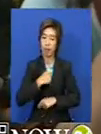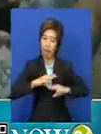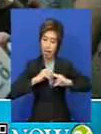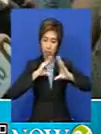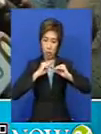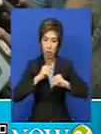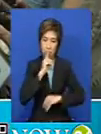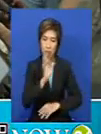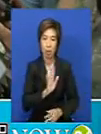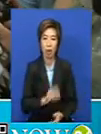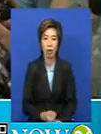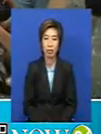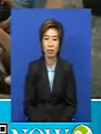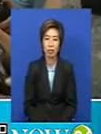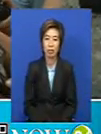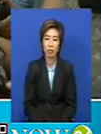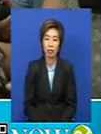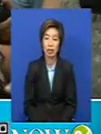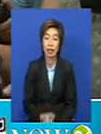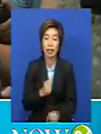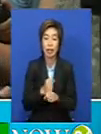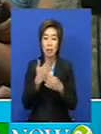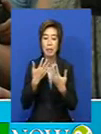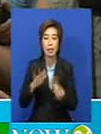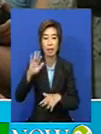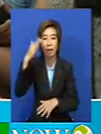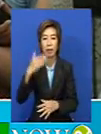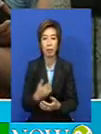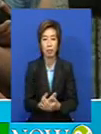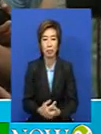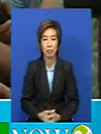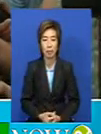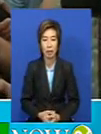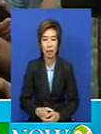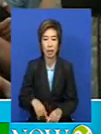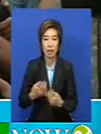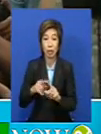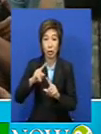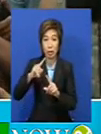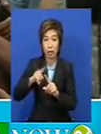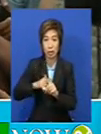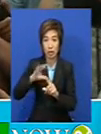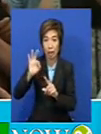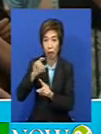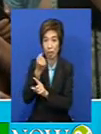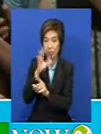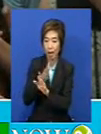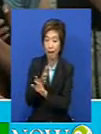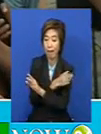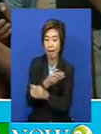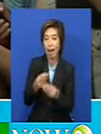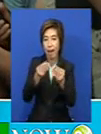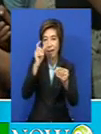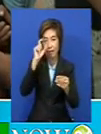อง ฮะ เอาหน้าเสร็จก่อนแล้วกันสิเรียบ15เรียบก่อน15กันยาโปรด